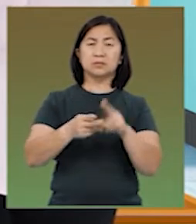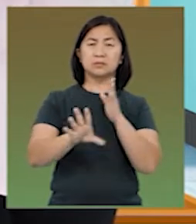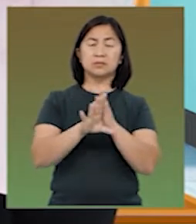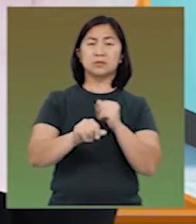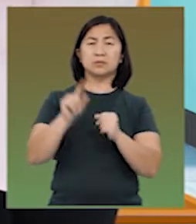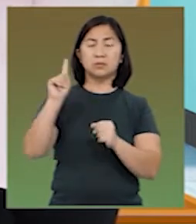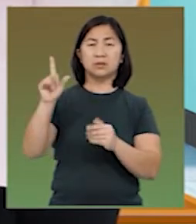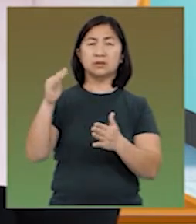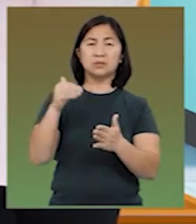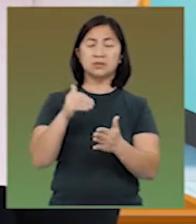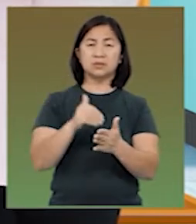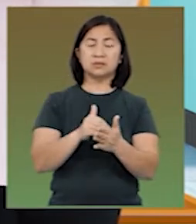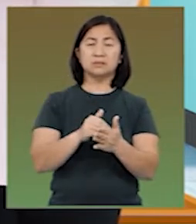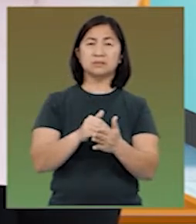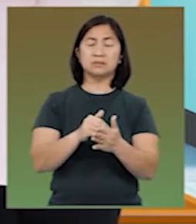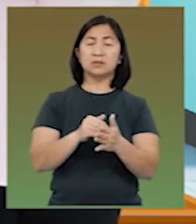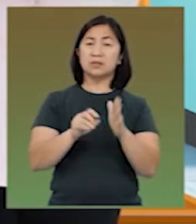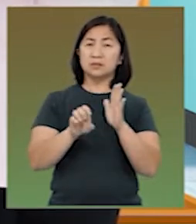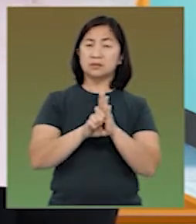grams by 1,000.